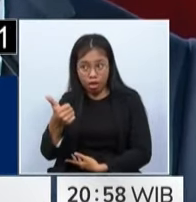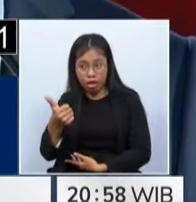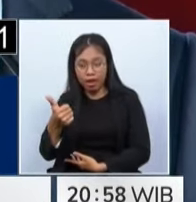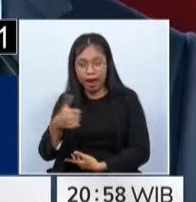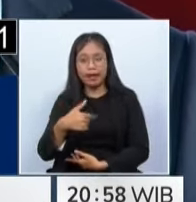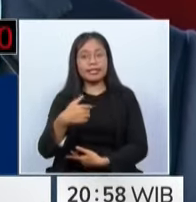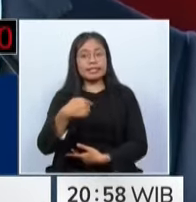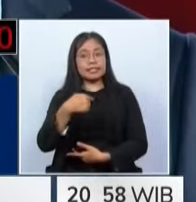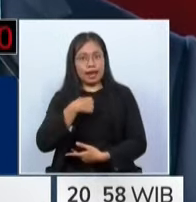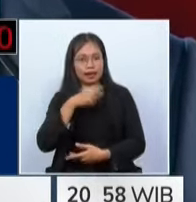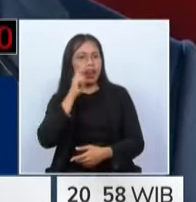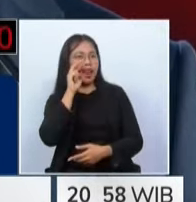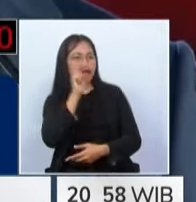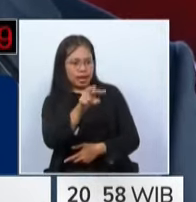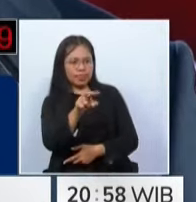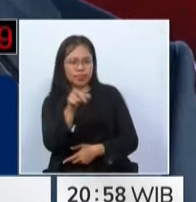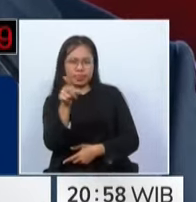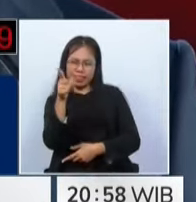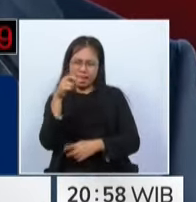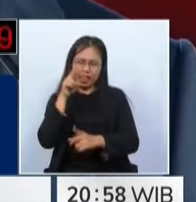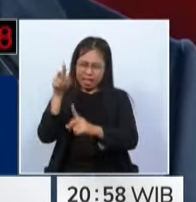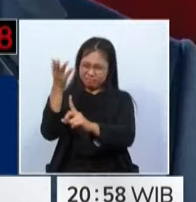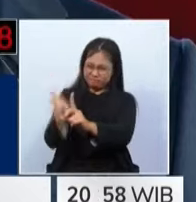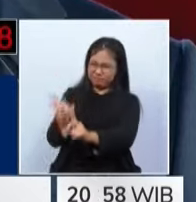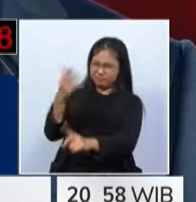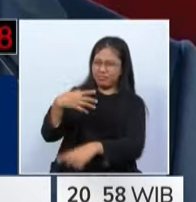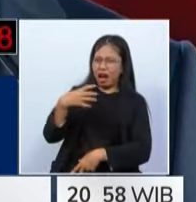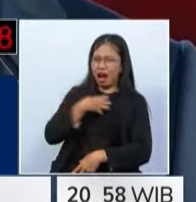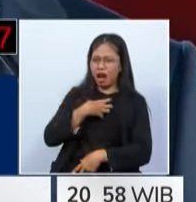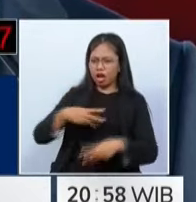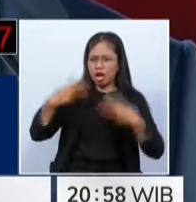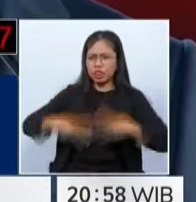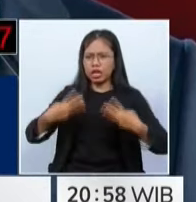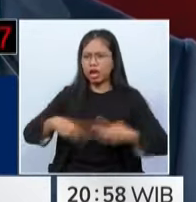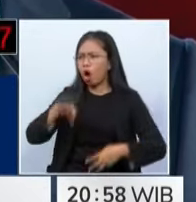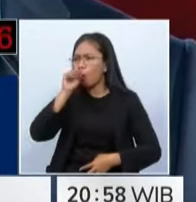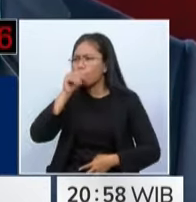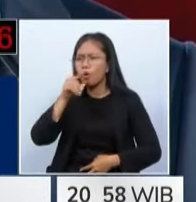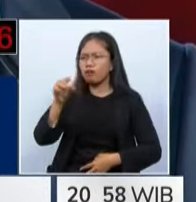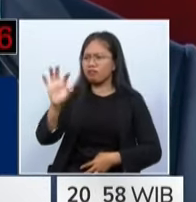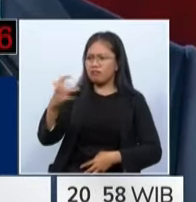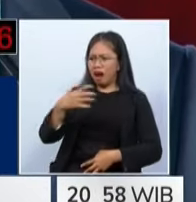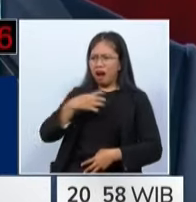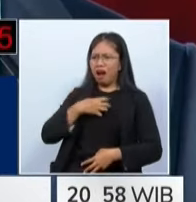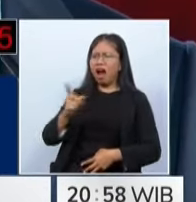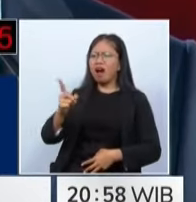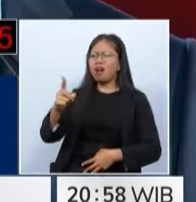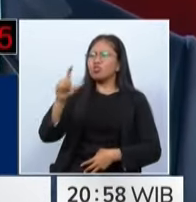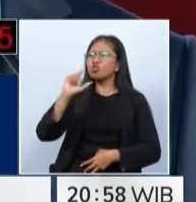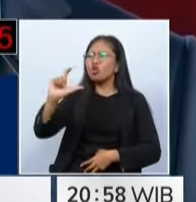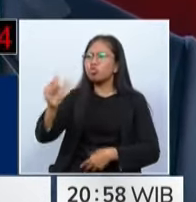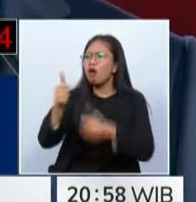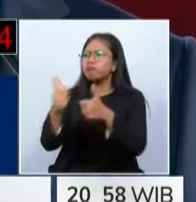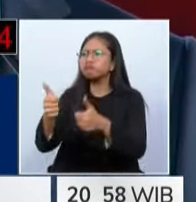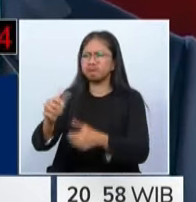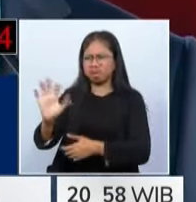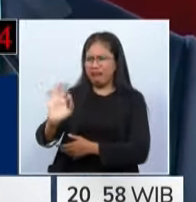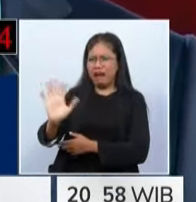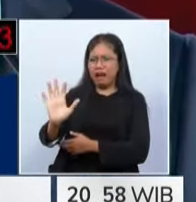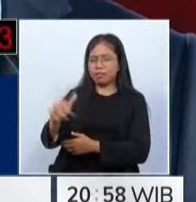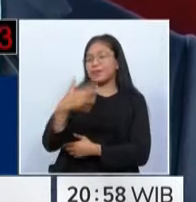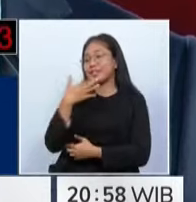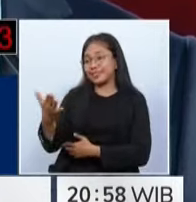menilai anda tidak berhak bicara soal etik karena anda memberi contoh yang tidak baik soal etik Terima